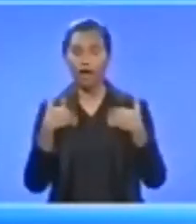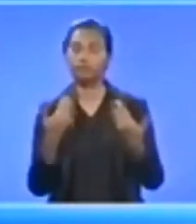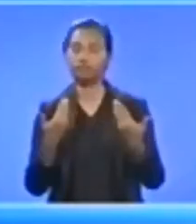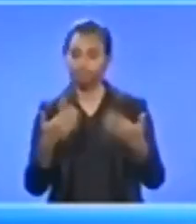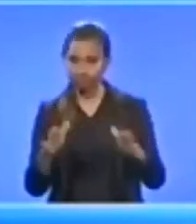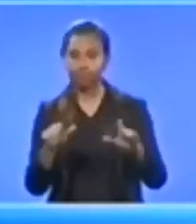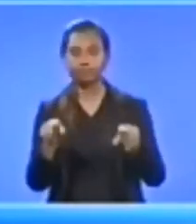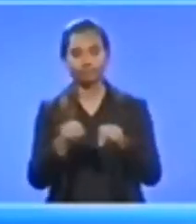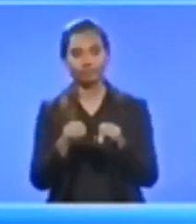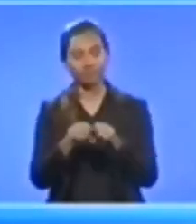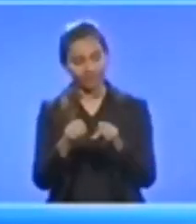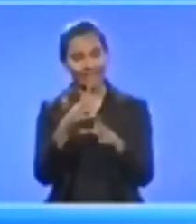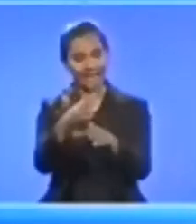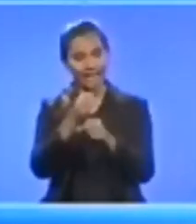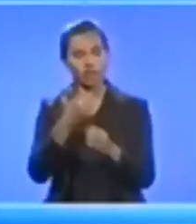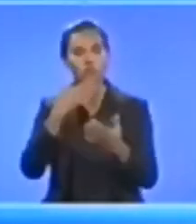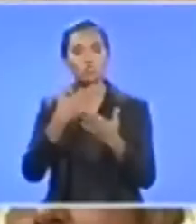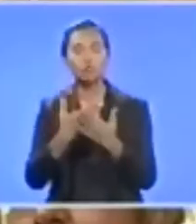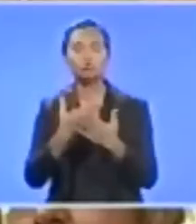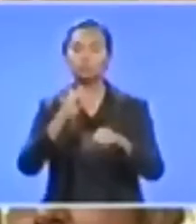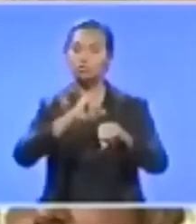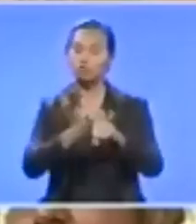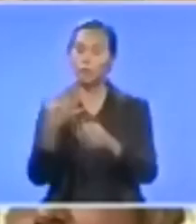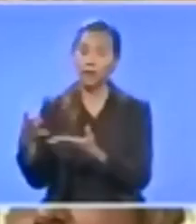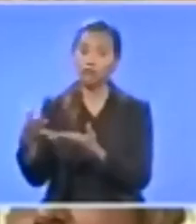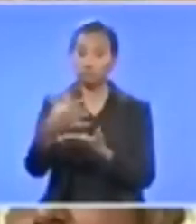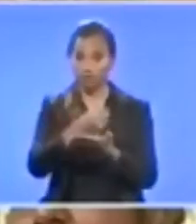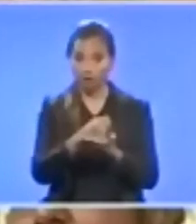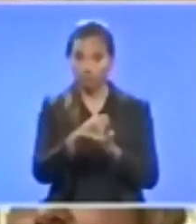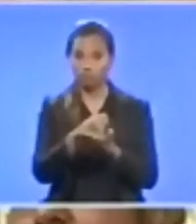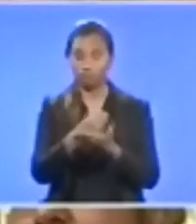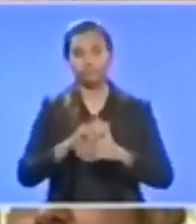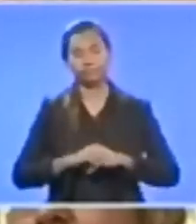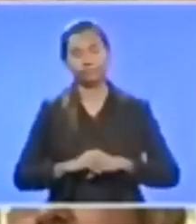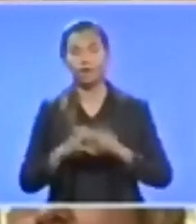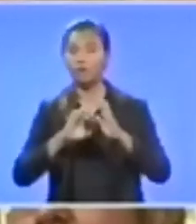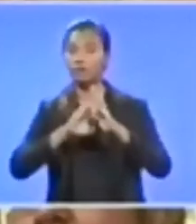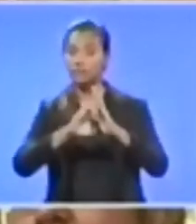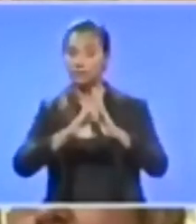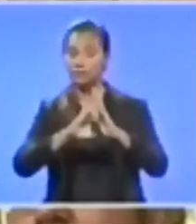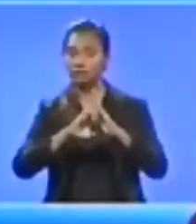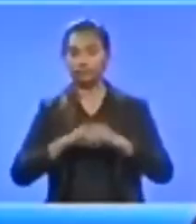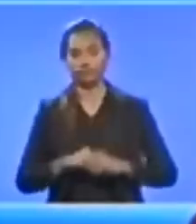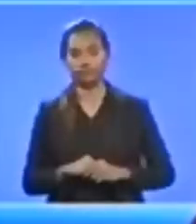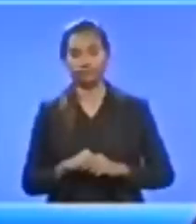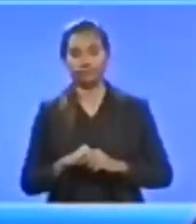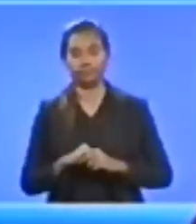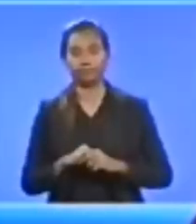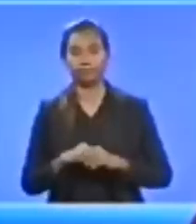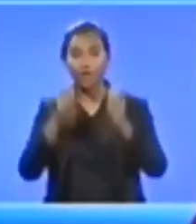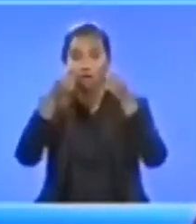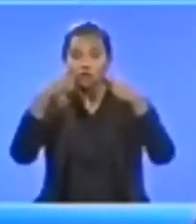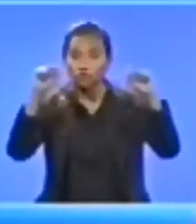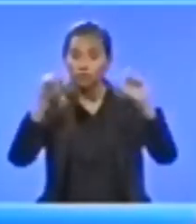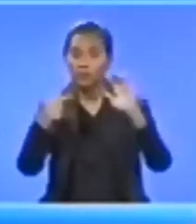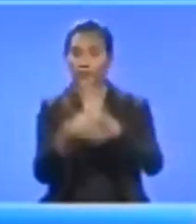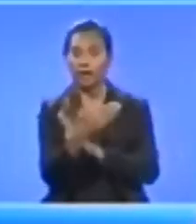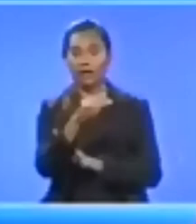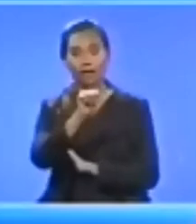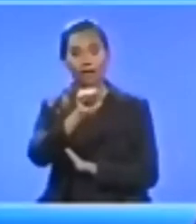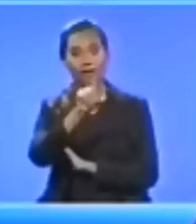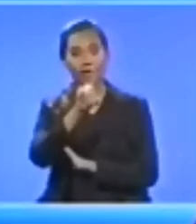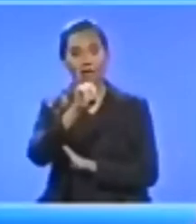pendapatan yang baik. Sebagai contoh, pencapaian Adil Hakim Muhammad Rafi,